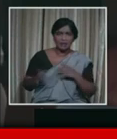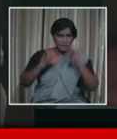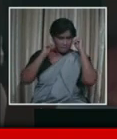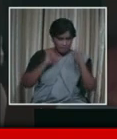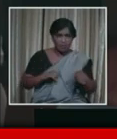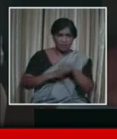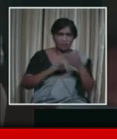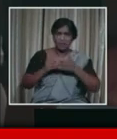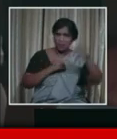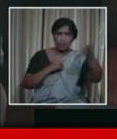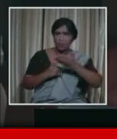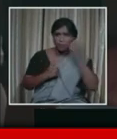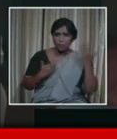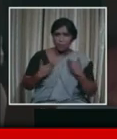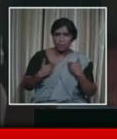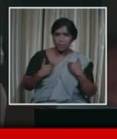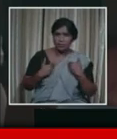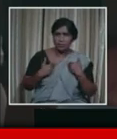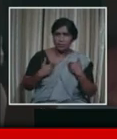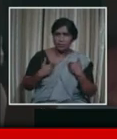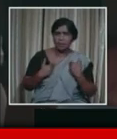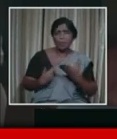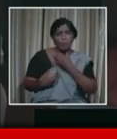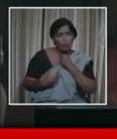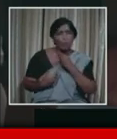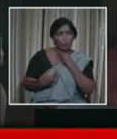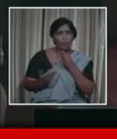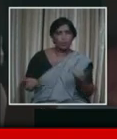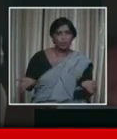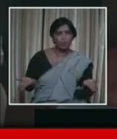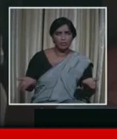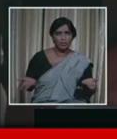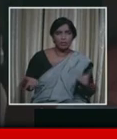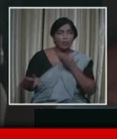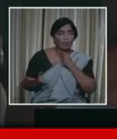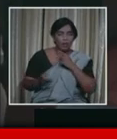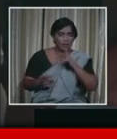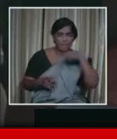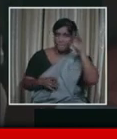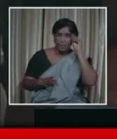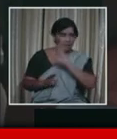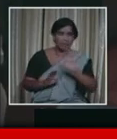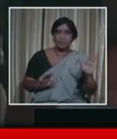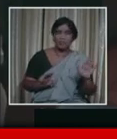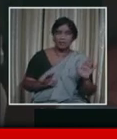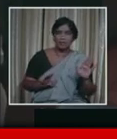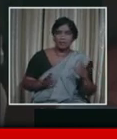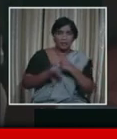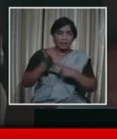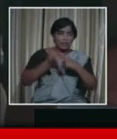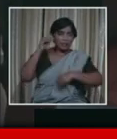api issirata yanna puluwanda me moy boruwa meka me boruwata ahuwen depa meka